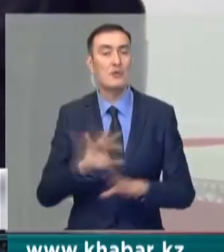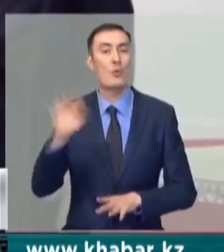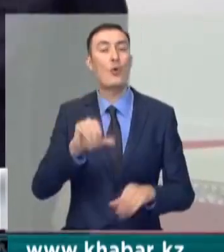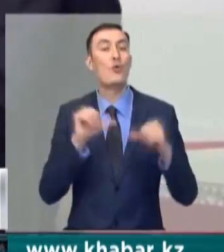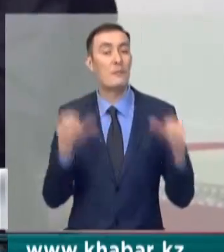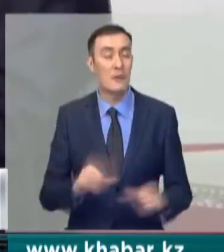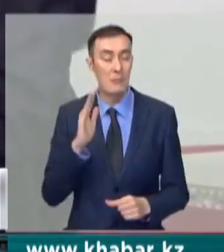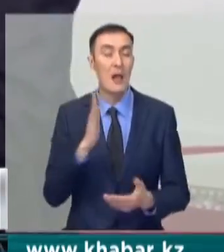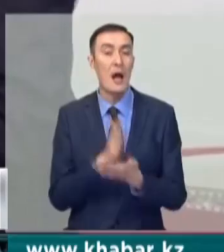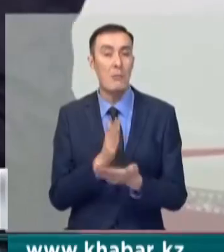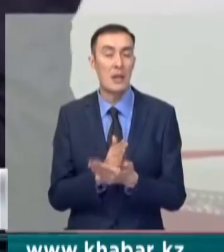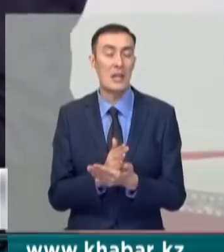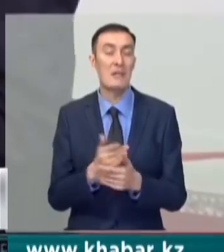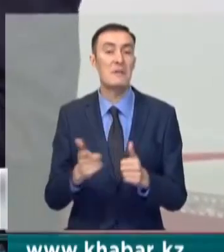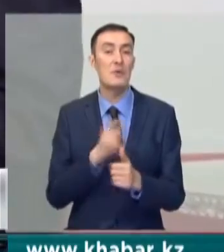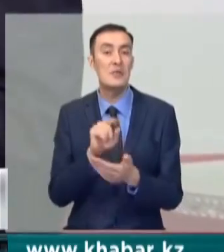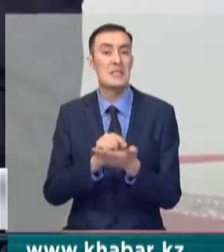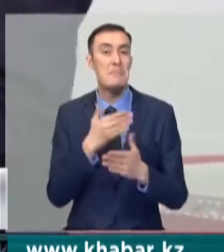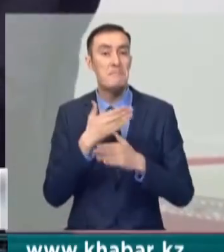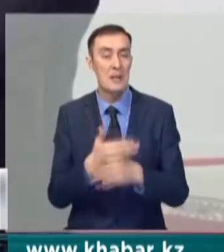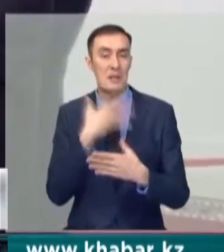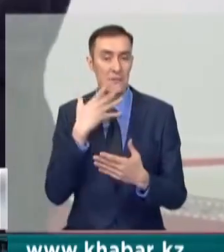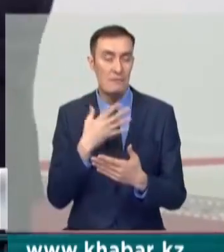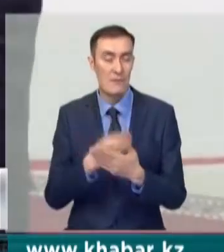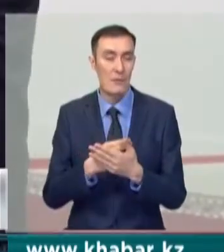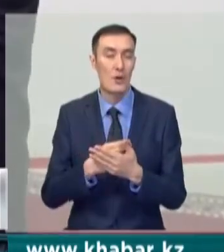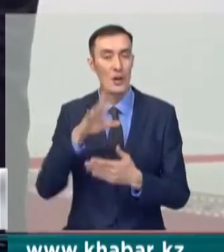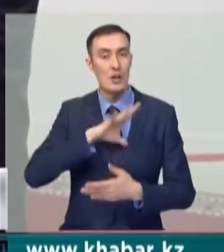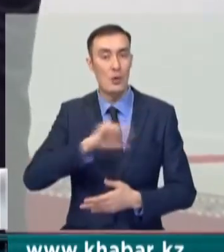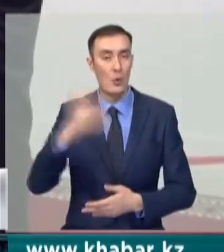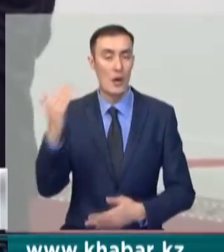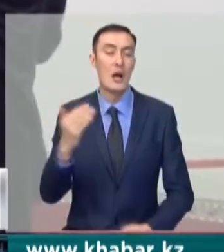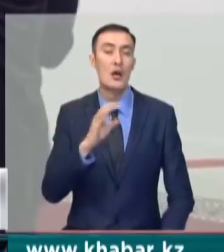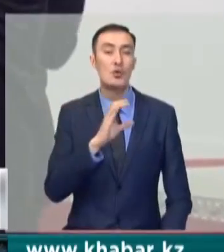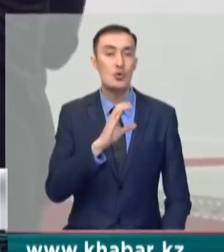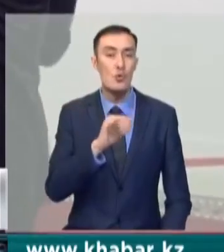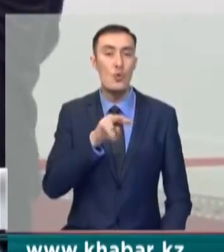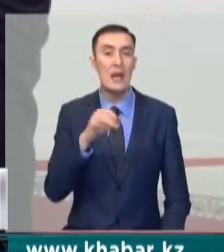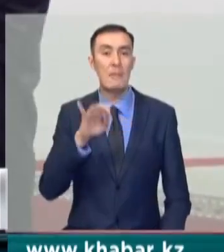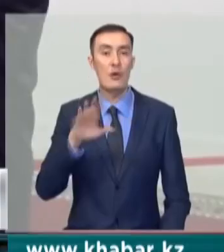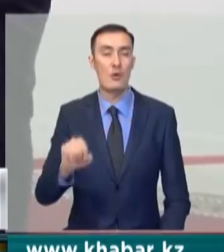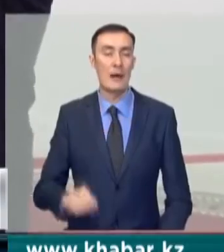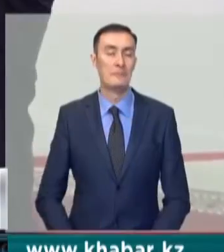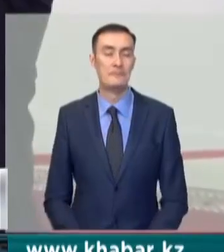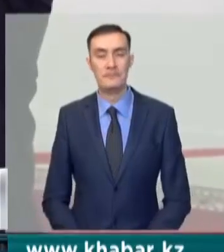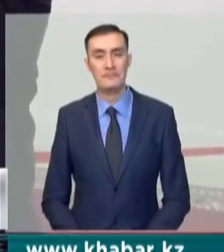и вот стал обладателем именной стипендии своего кумира Олжаса Сулейменова.